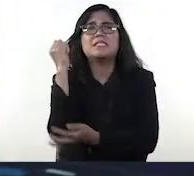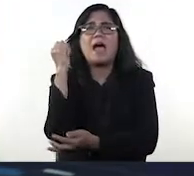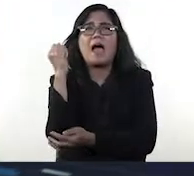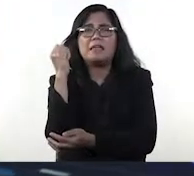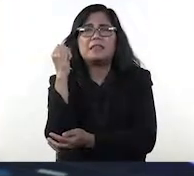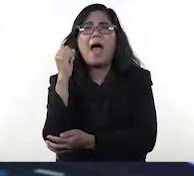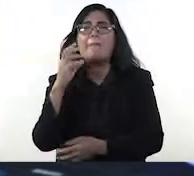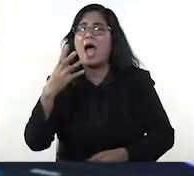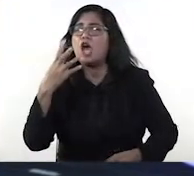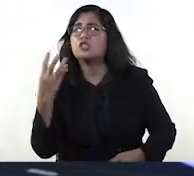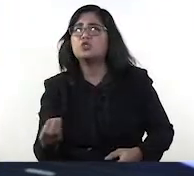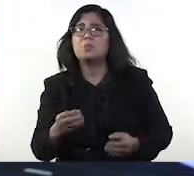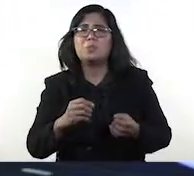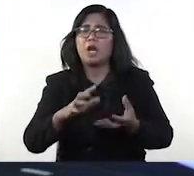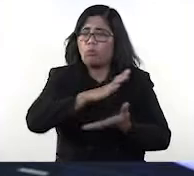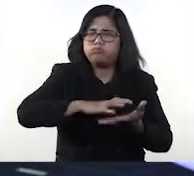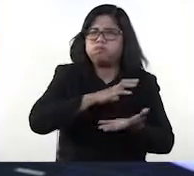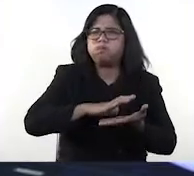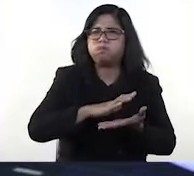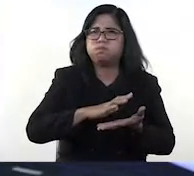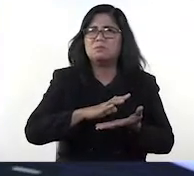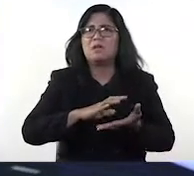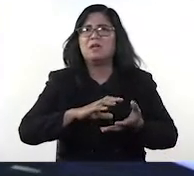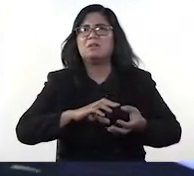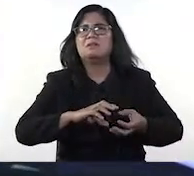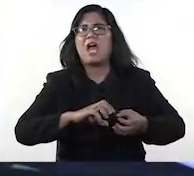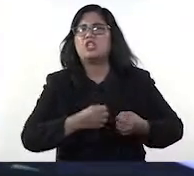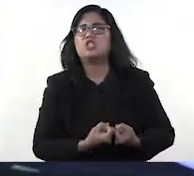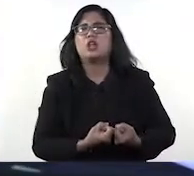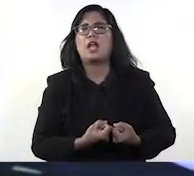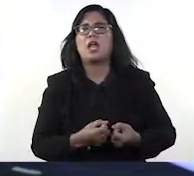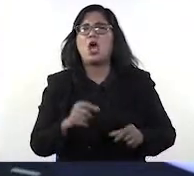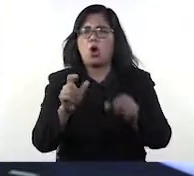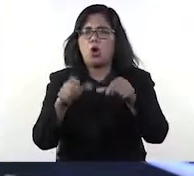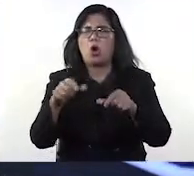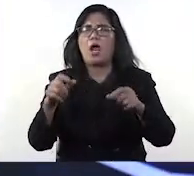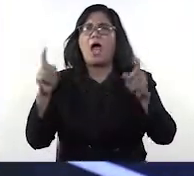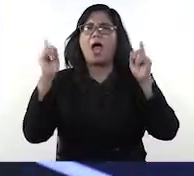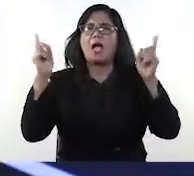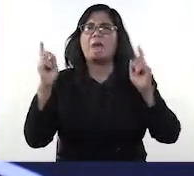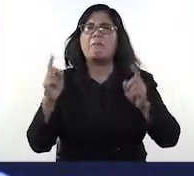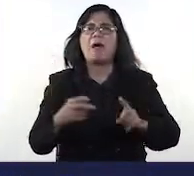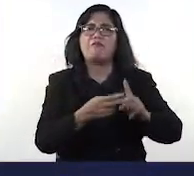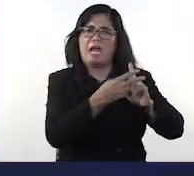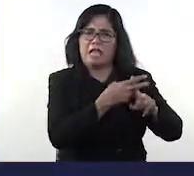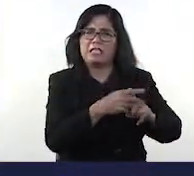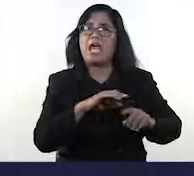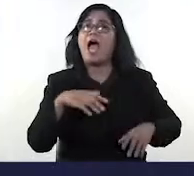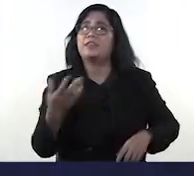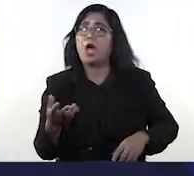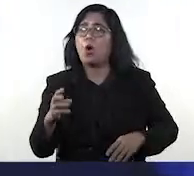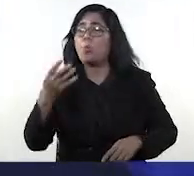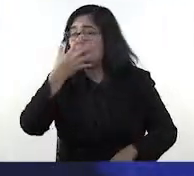Hai karena sumber banyak kegaduhan sumber banyak kerusuhan sumber banyak kekacauan orang beragama yang kalau enggak fanatik menjadi